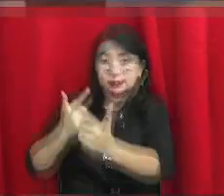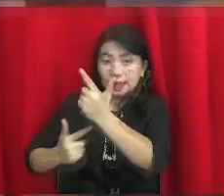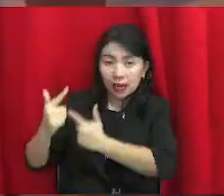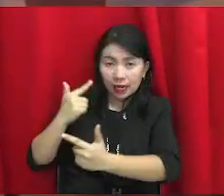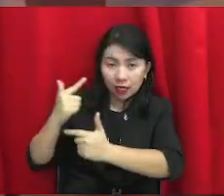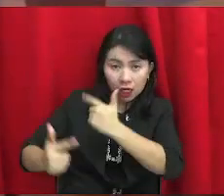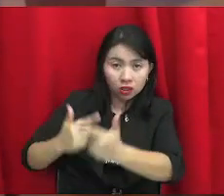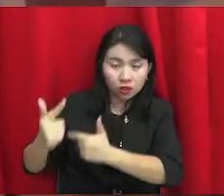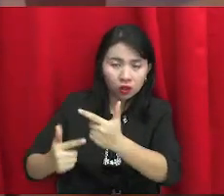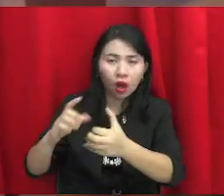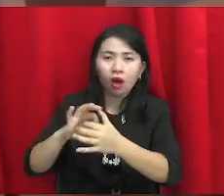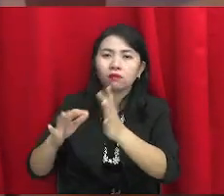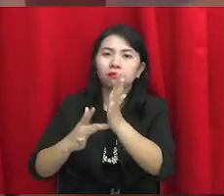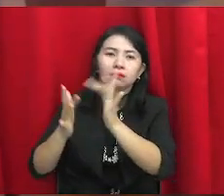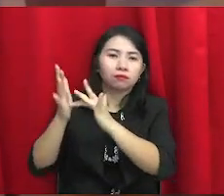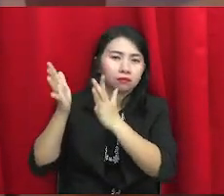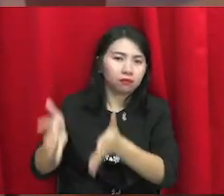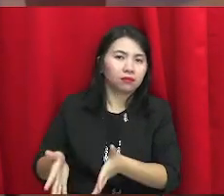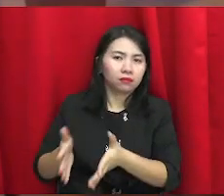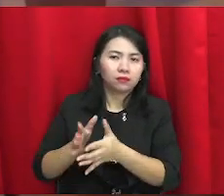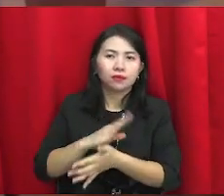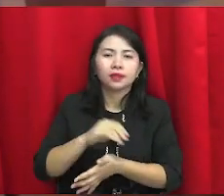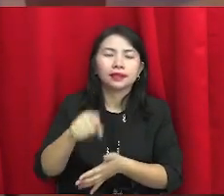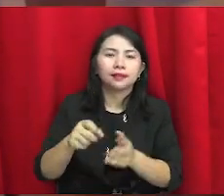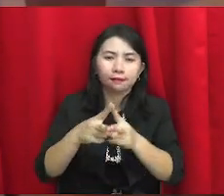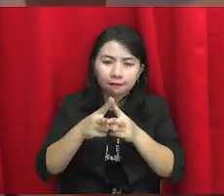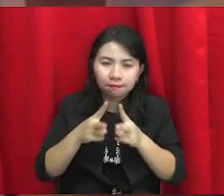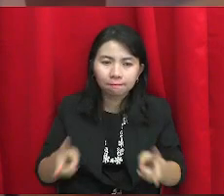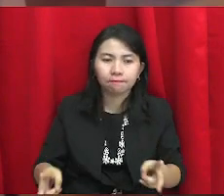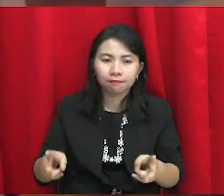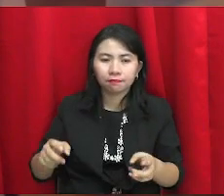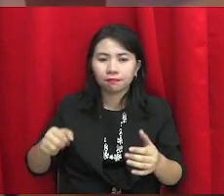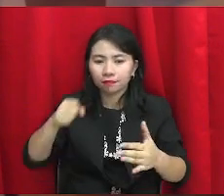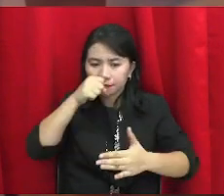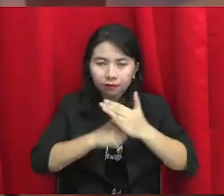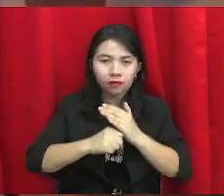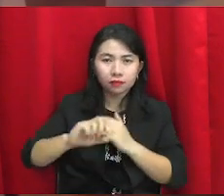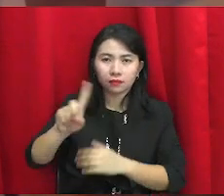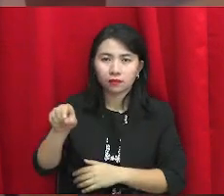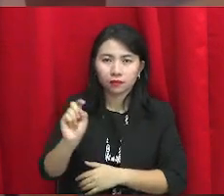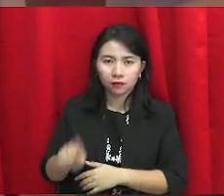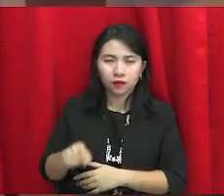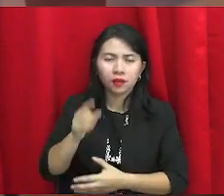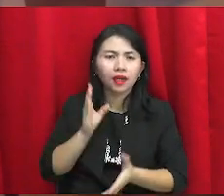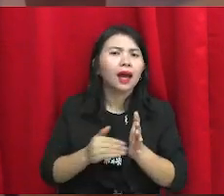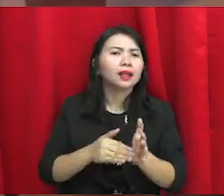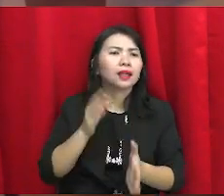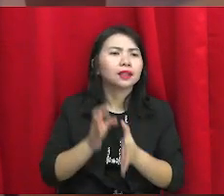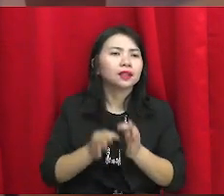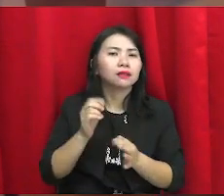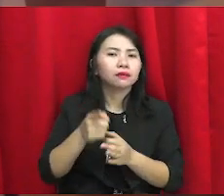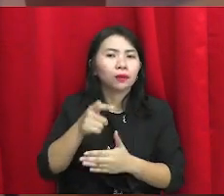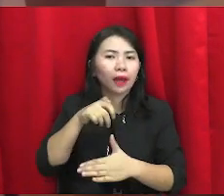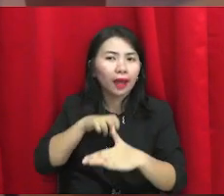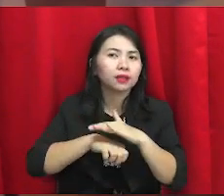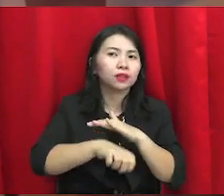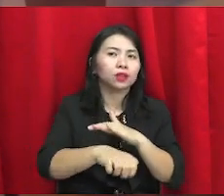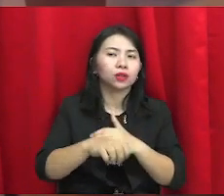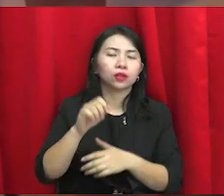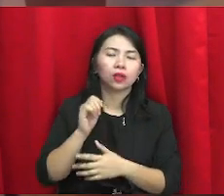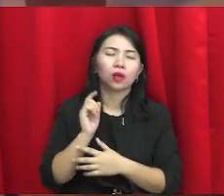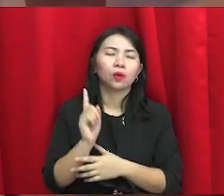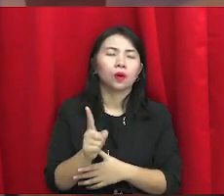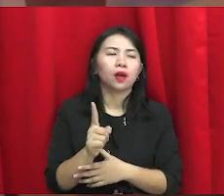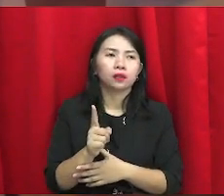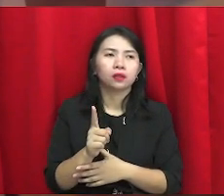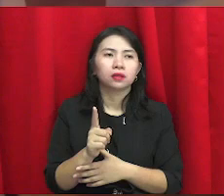ng Christianity. Napakasimple ng question. You see, kung magpapasok kayo, kayo ay papasok na naman muli